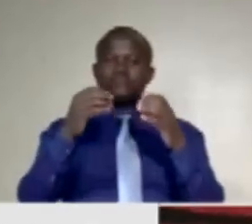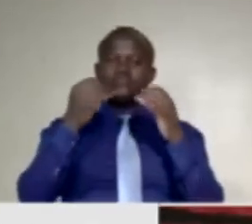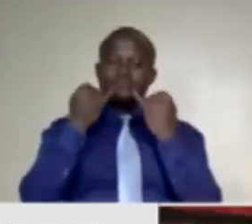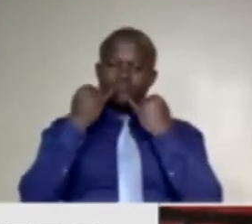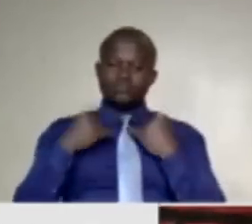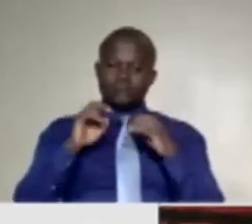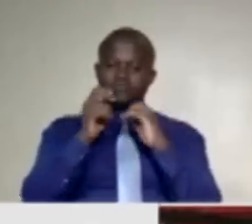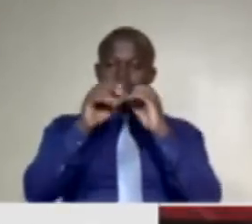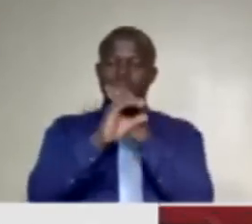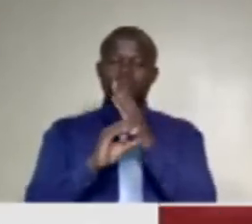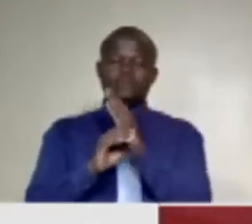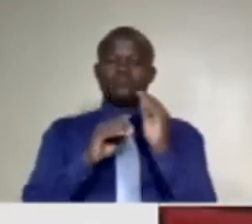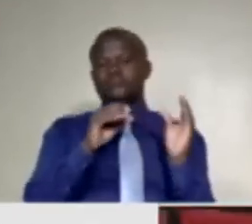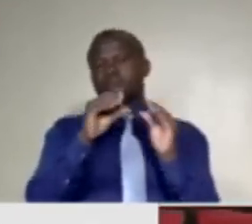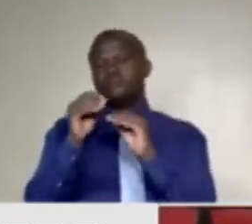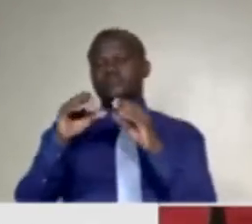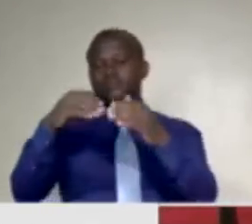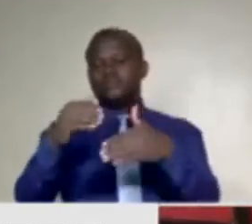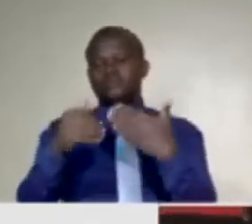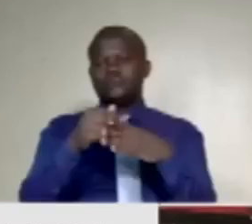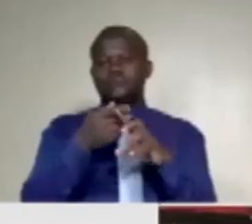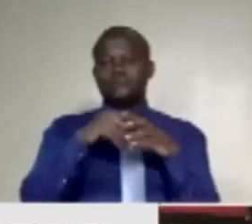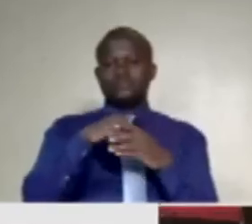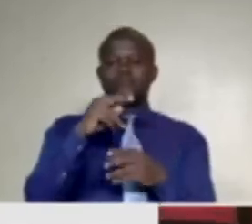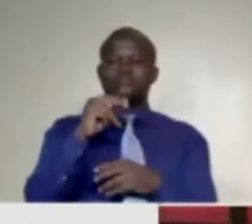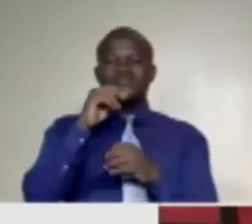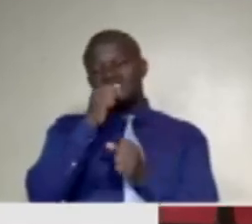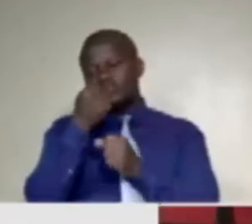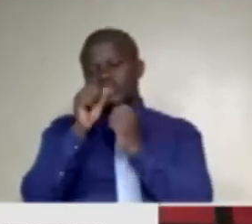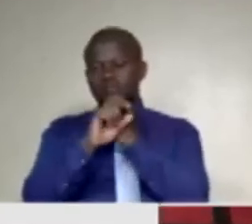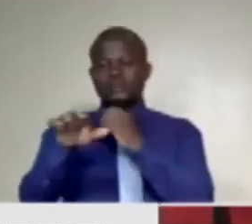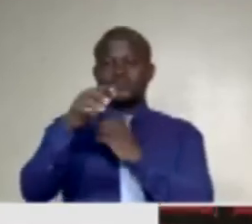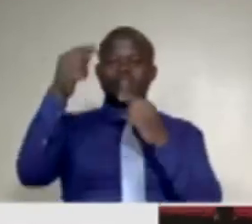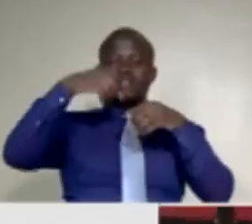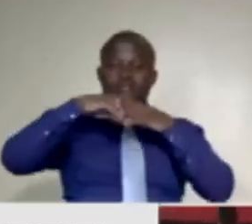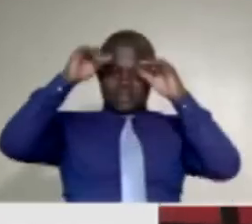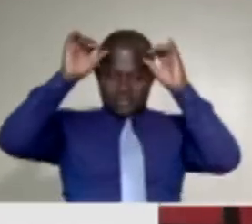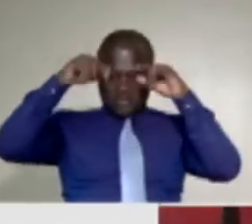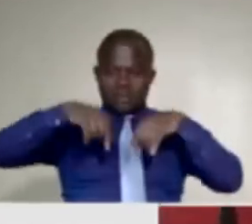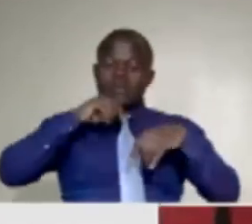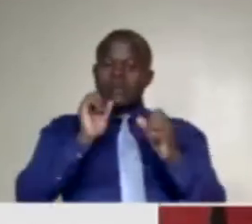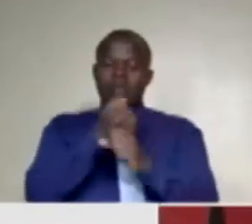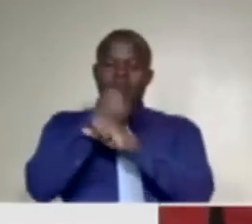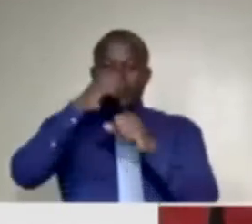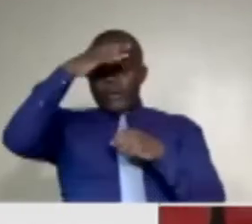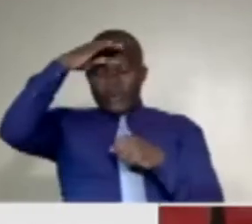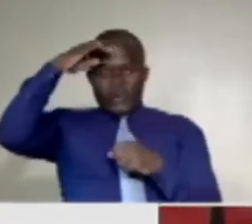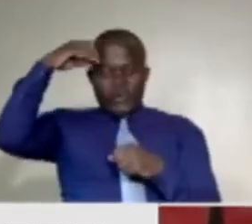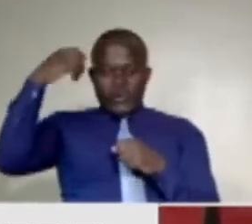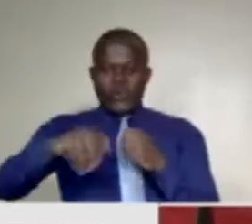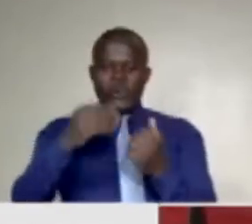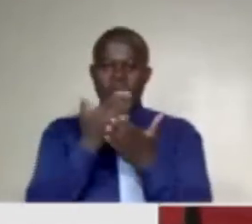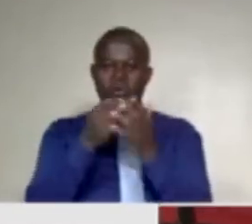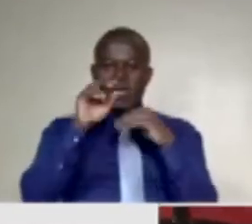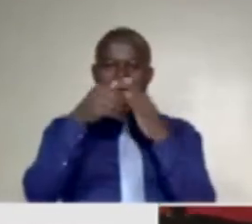kujya ku kagari nkabanza nkimuza icyiciro kikavanya amasheke kikaza hano muri Nyagatare. Ntabwo byashoboka, biratugora cyane. Tukaba twasabaga